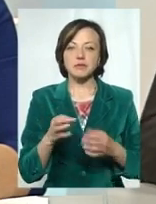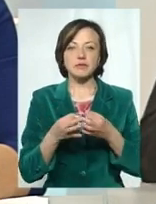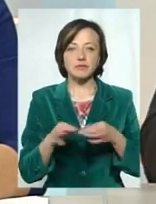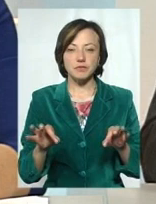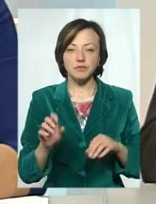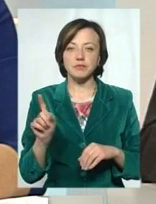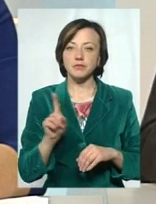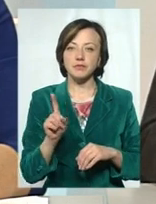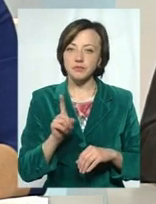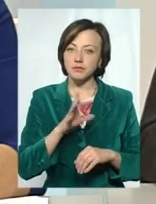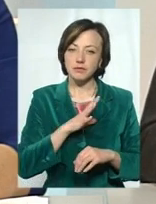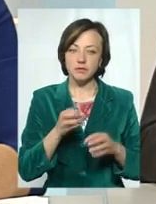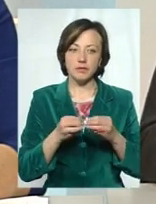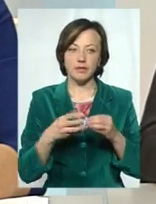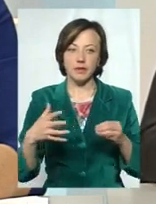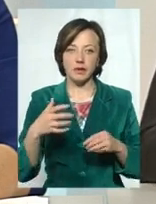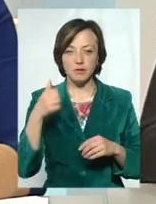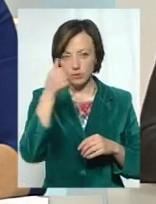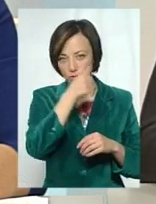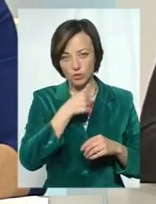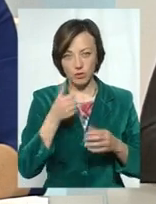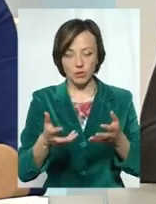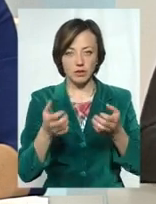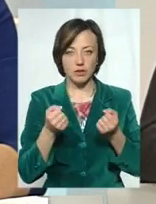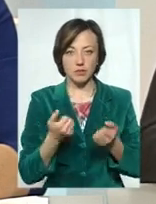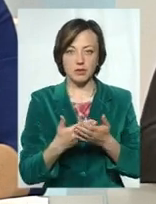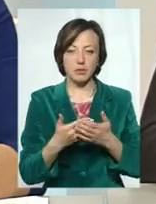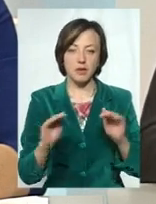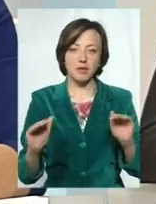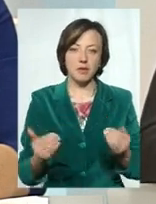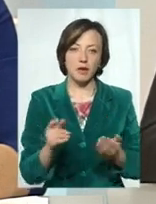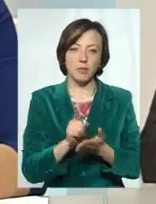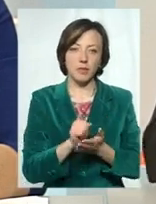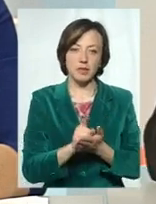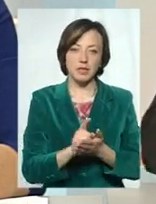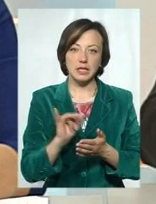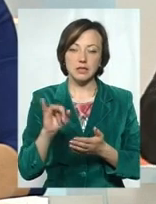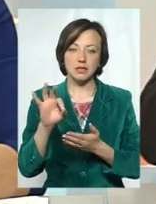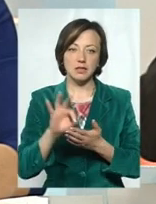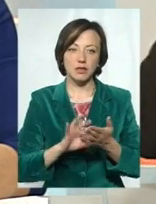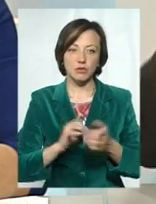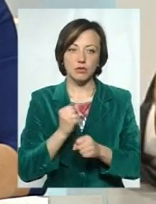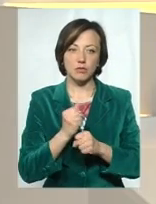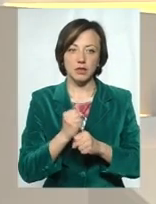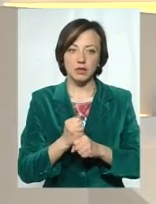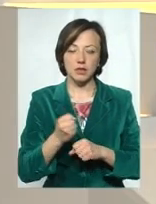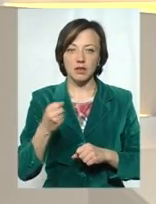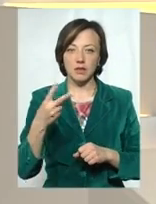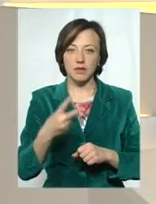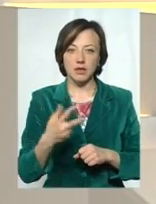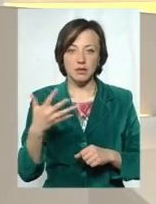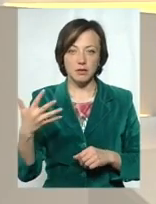того, щоб було 15 років для того, щоб отримати, скажімо, мінімальну пенсію, і зразу робити так 20,